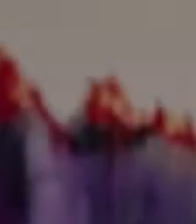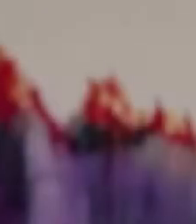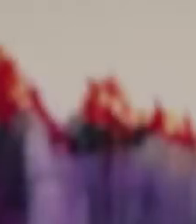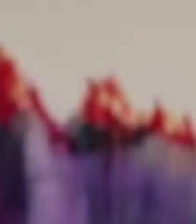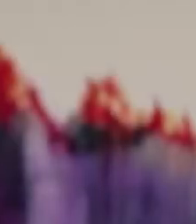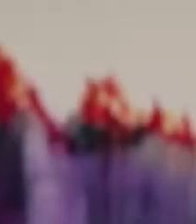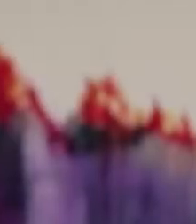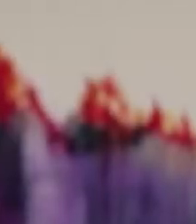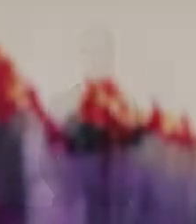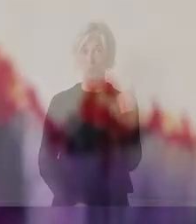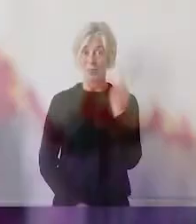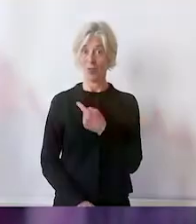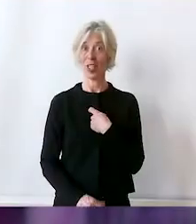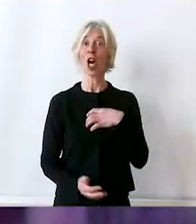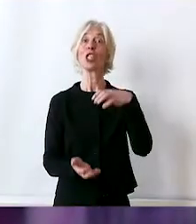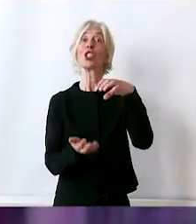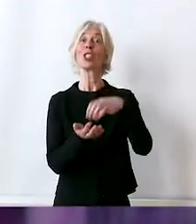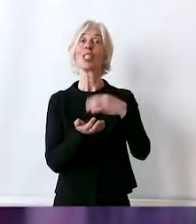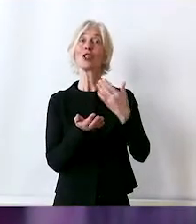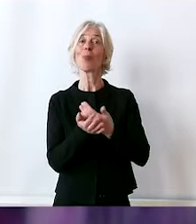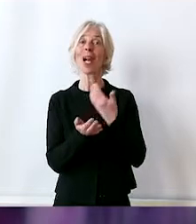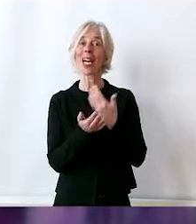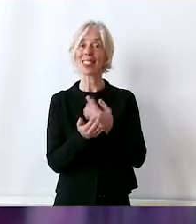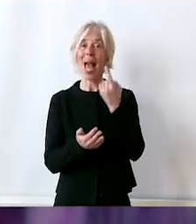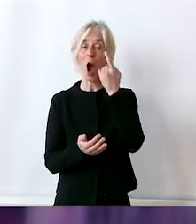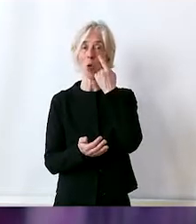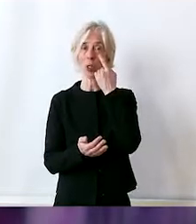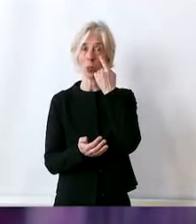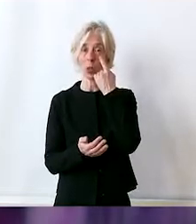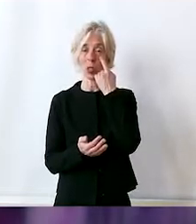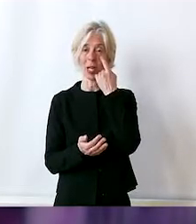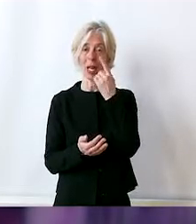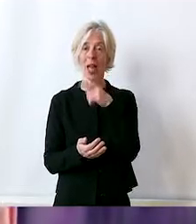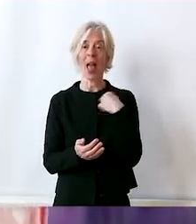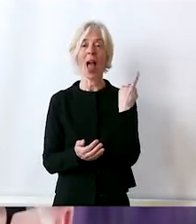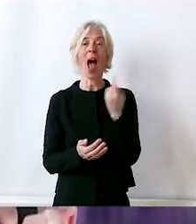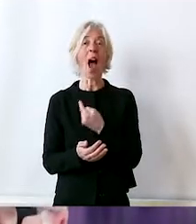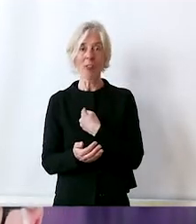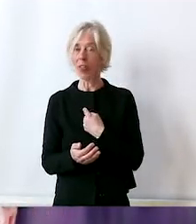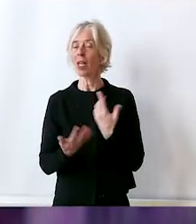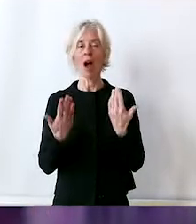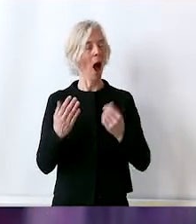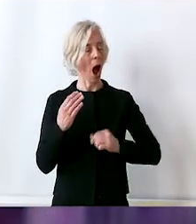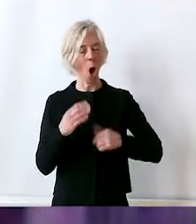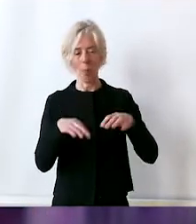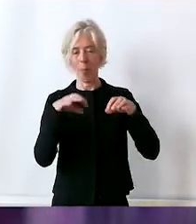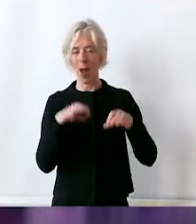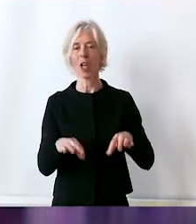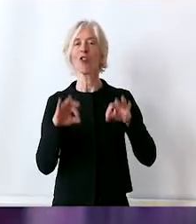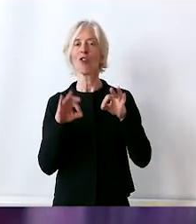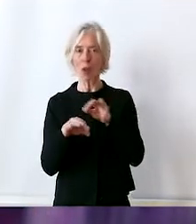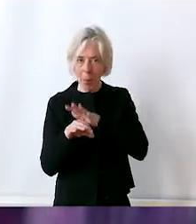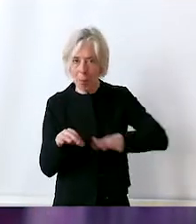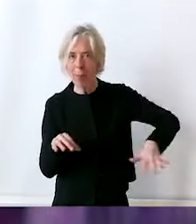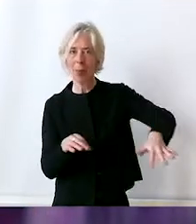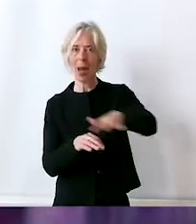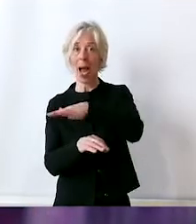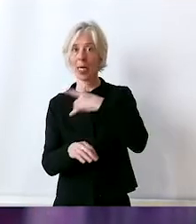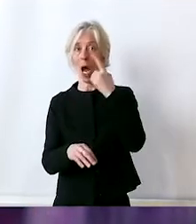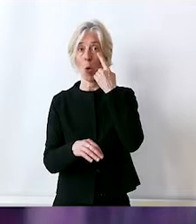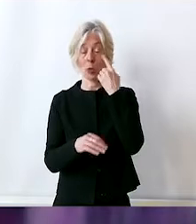Wir sind die Stadtsparkasse Augsburg. Wir sind der Marktführer in der Großregion Augsburg und das verpflichtet